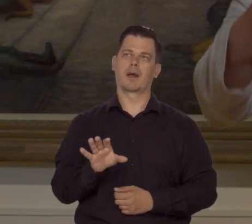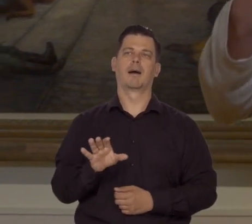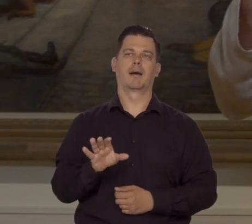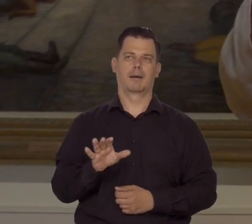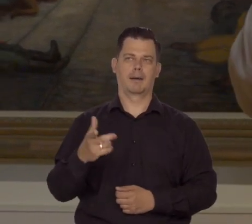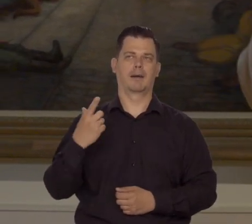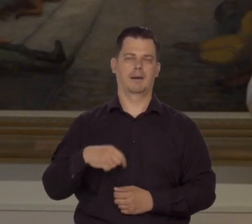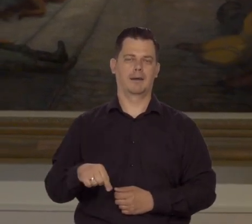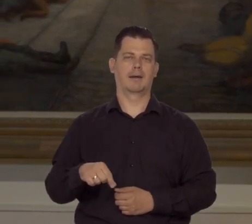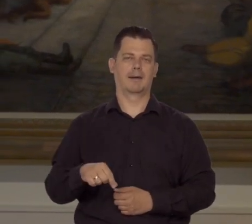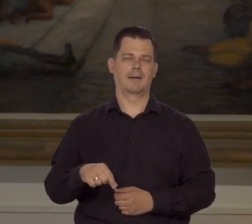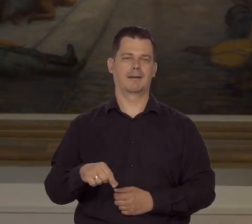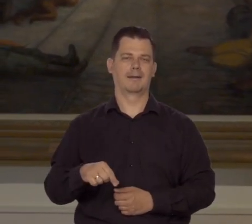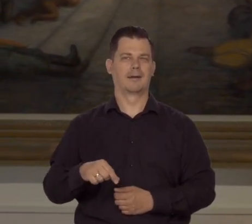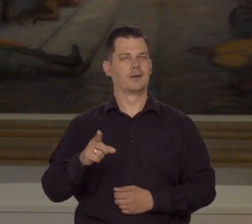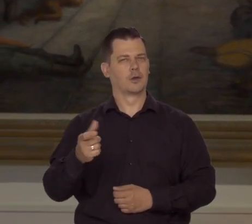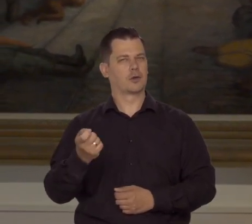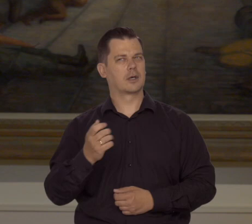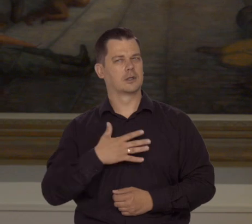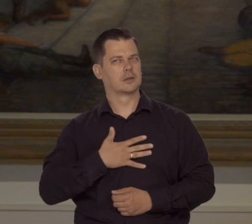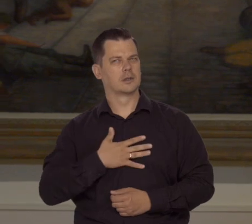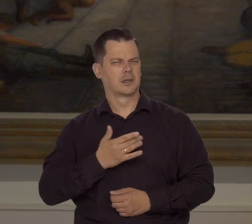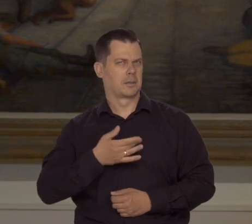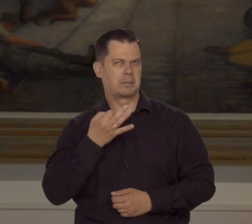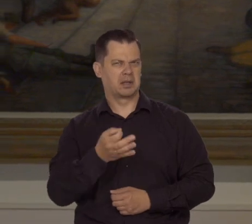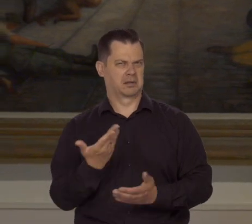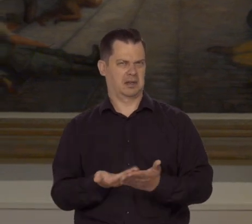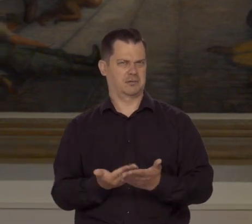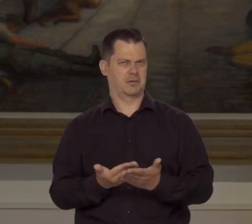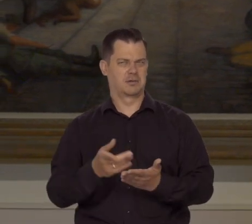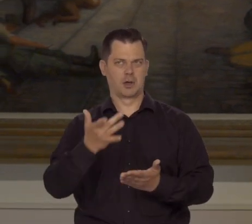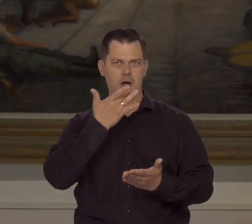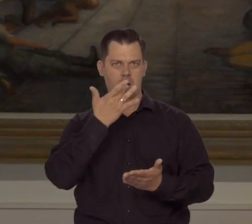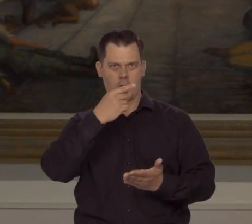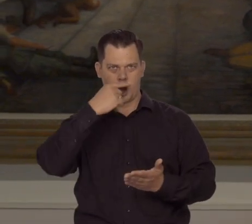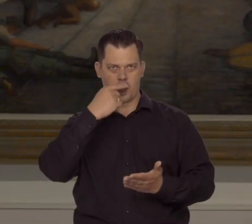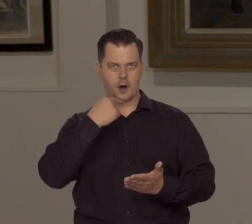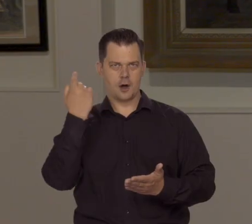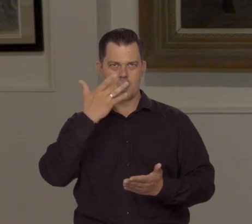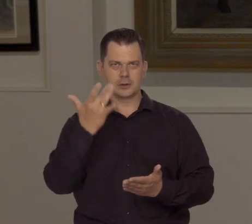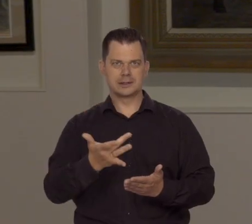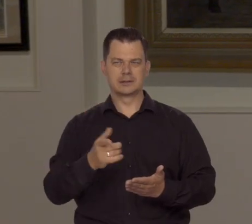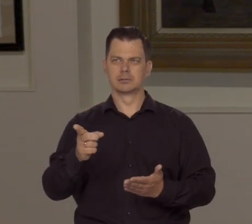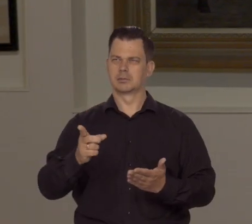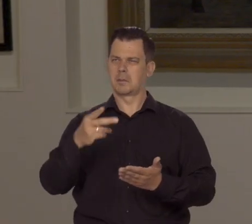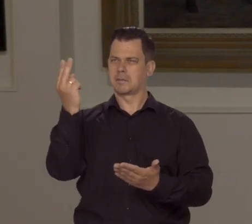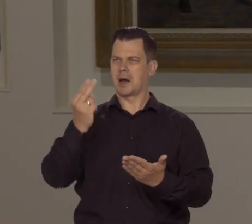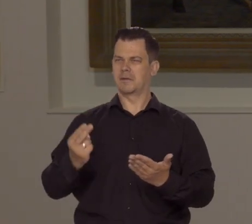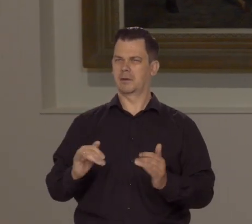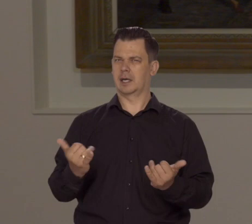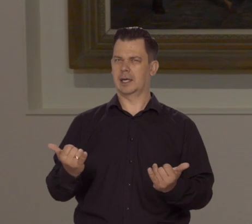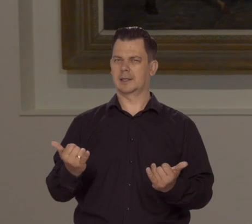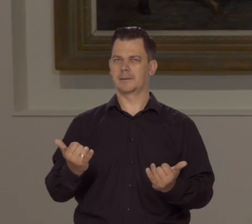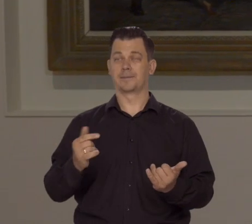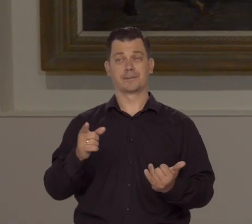naszą uwagę, troskę i zadawanie pytań, czym one w istocie są. Takim kluczem, który,